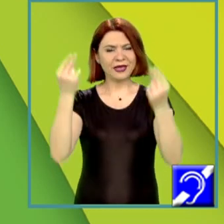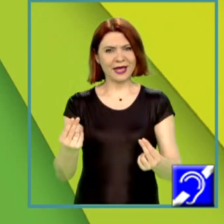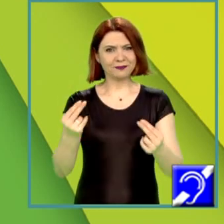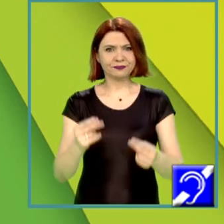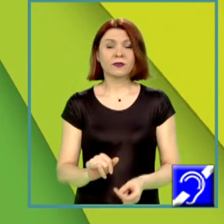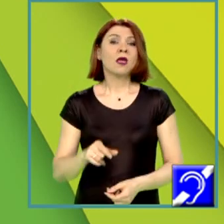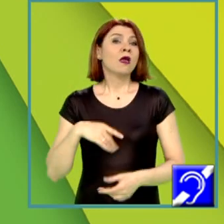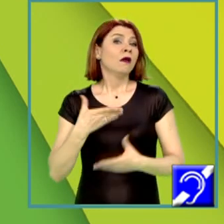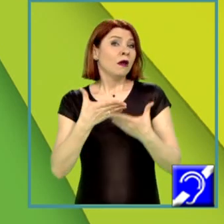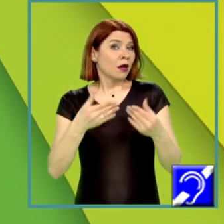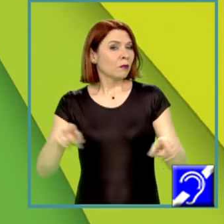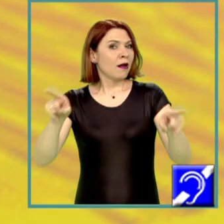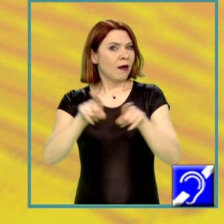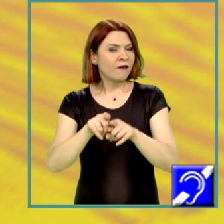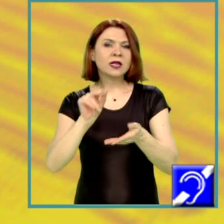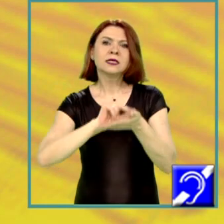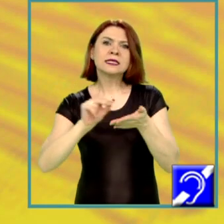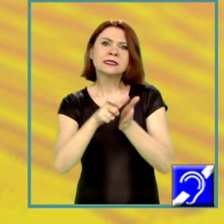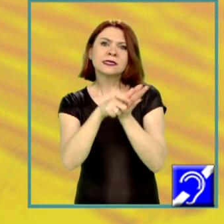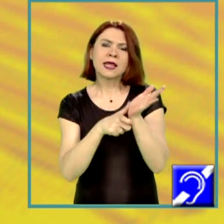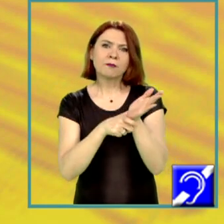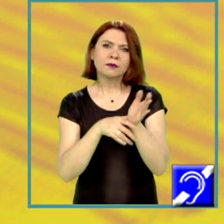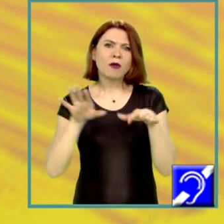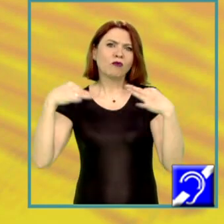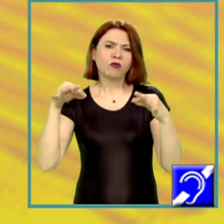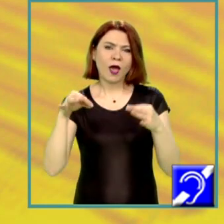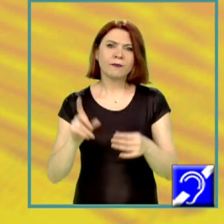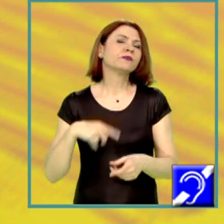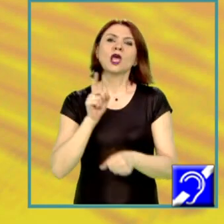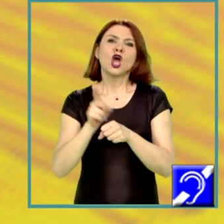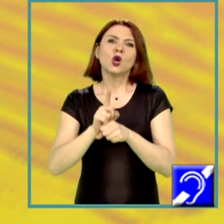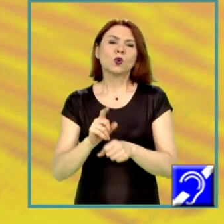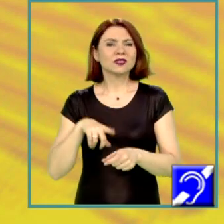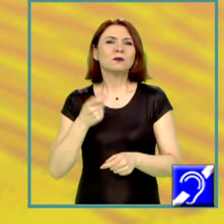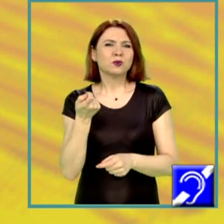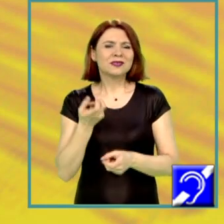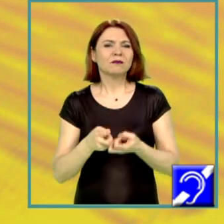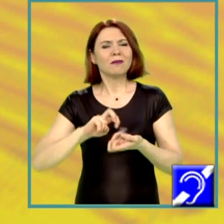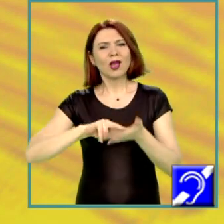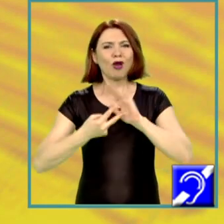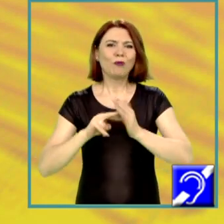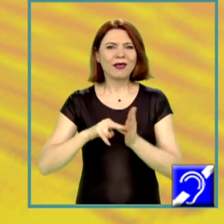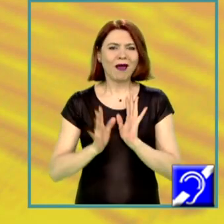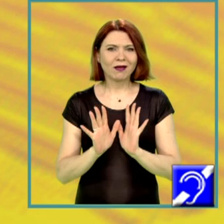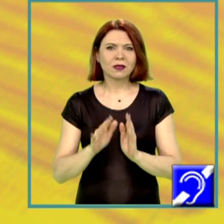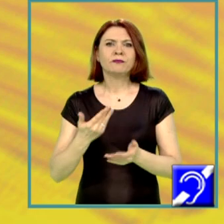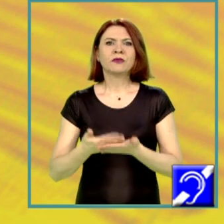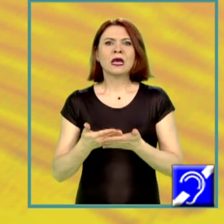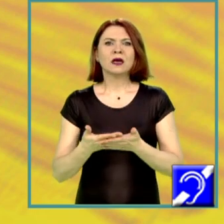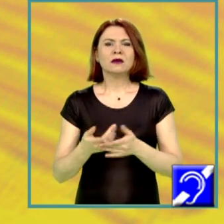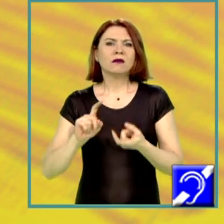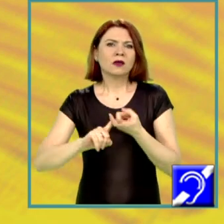ce ar fi indicat să notăm pe ciornă aici lucrurile devin puțin mai complicate în funcție de